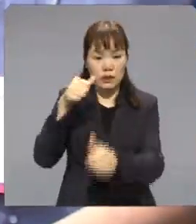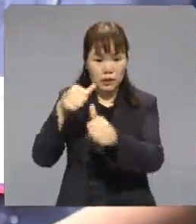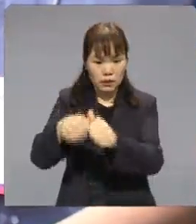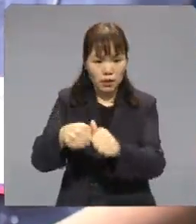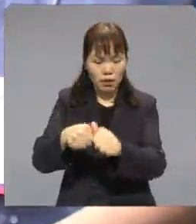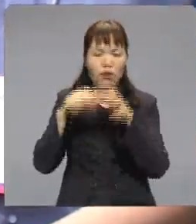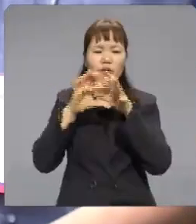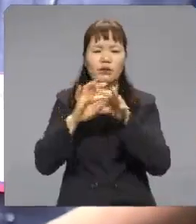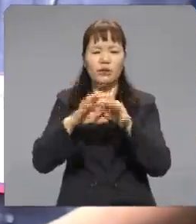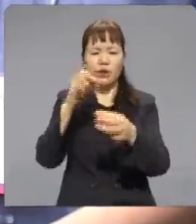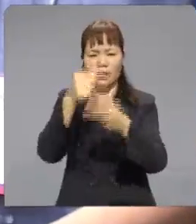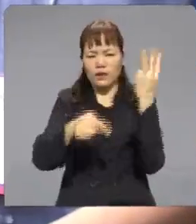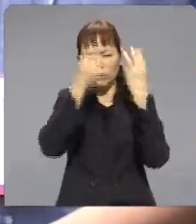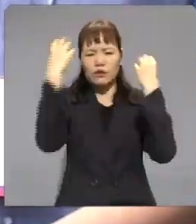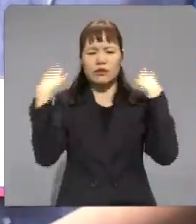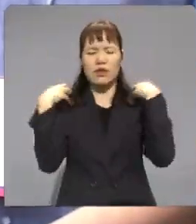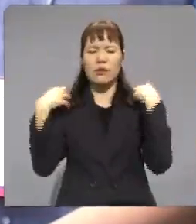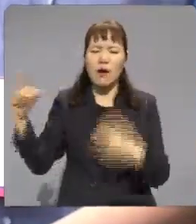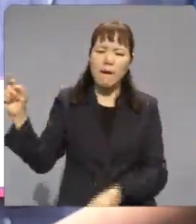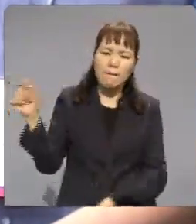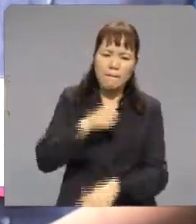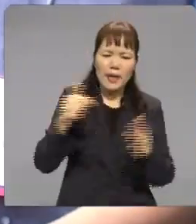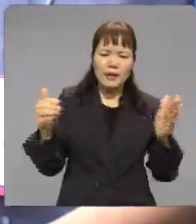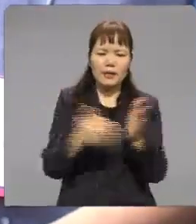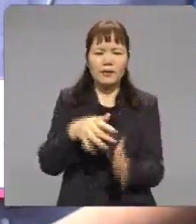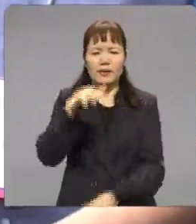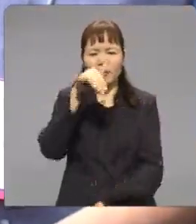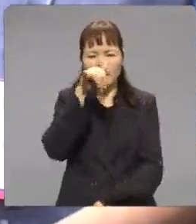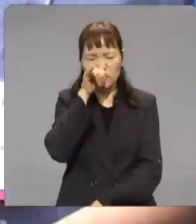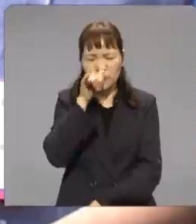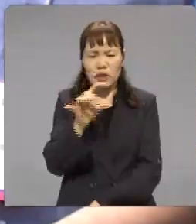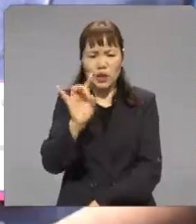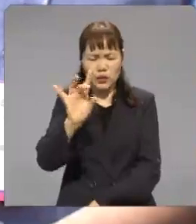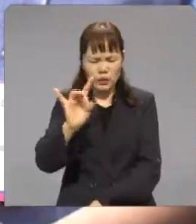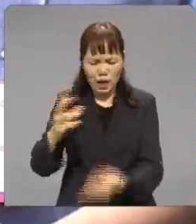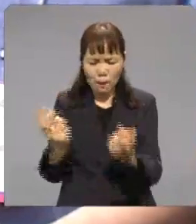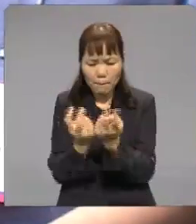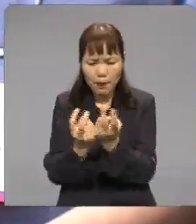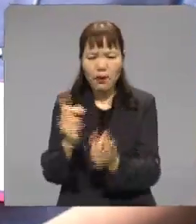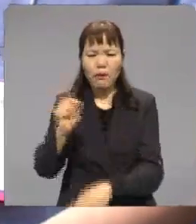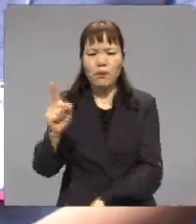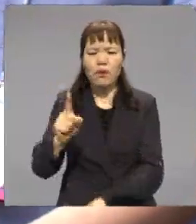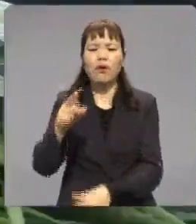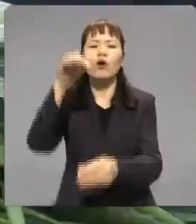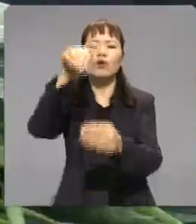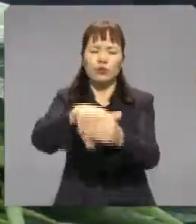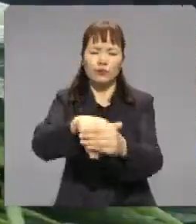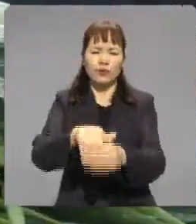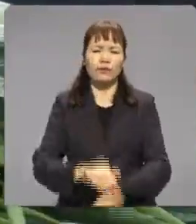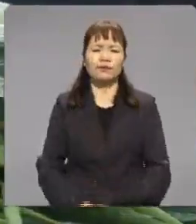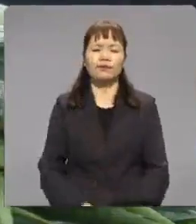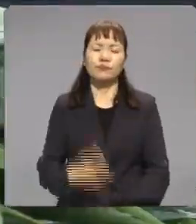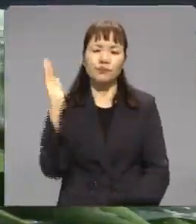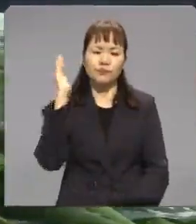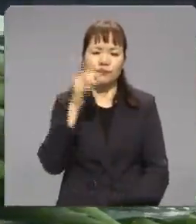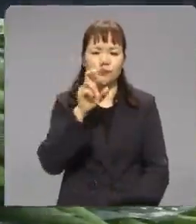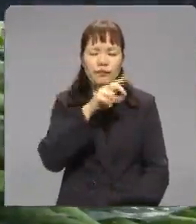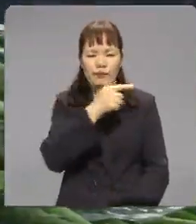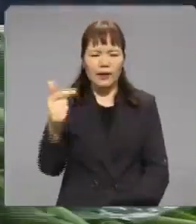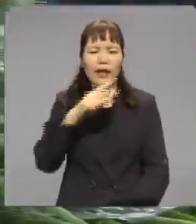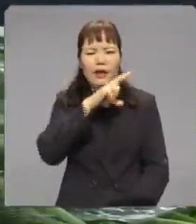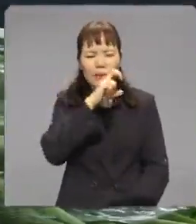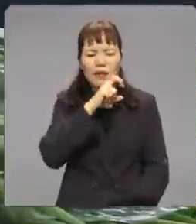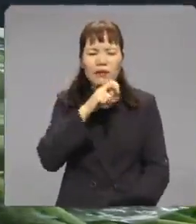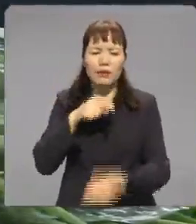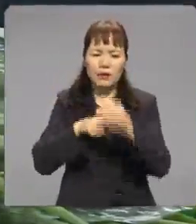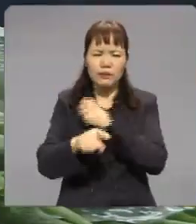경고를 통해서 윤석열 정권을 조기 종식시킬 수 있는 유일한 방안은 투표입니다. 대파로 상징되는 물가